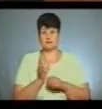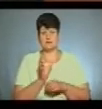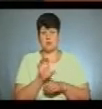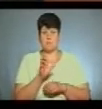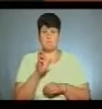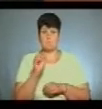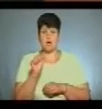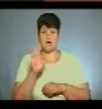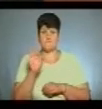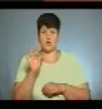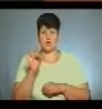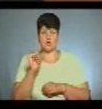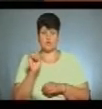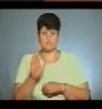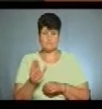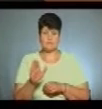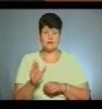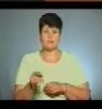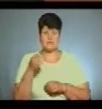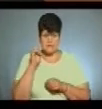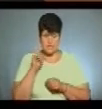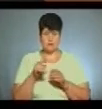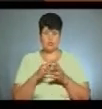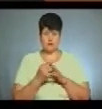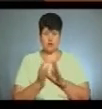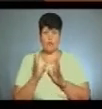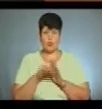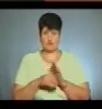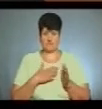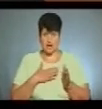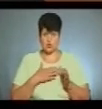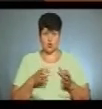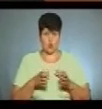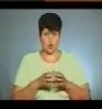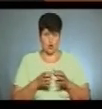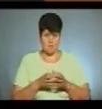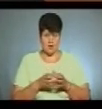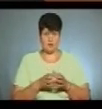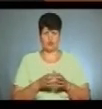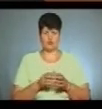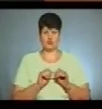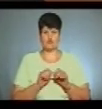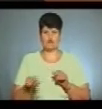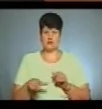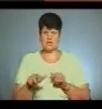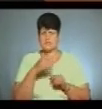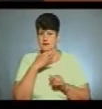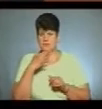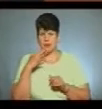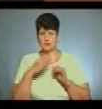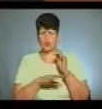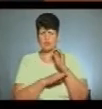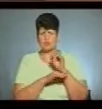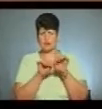Баурова. Як ми знаємо, Баврів – одне з сіл, які входять в нашу громаду, що в річці багато знаходиться деревини, де за